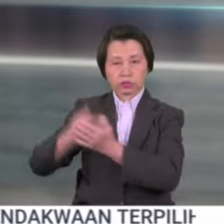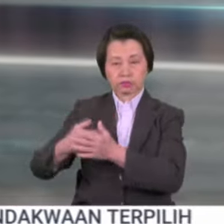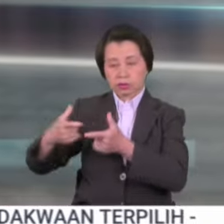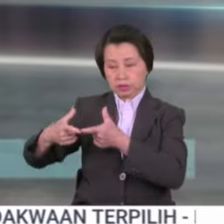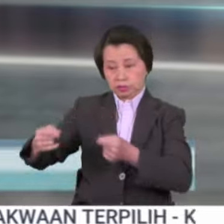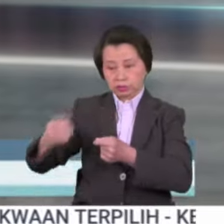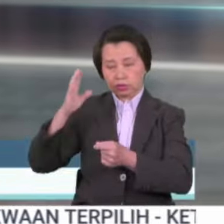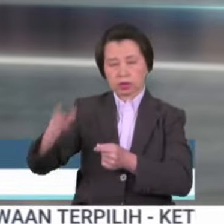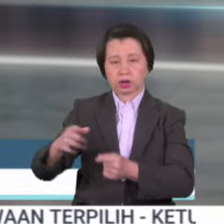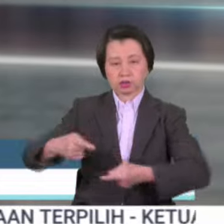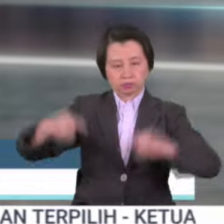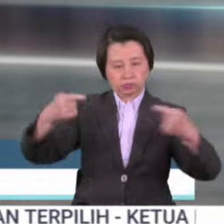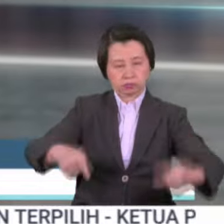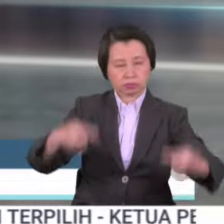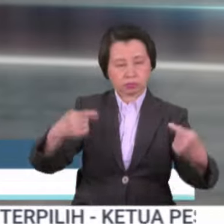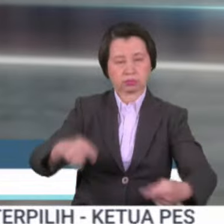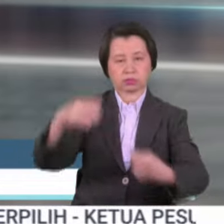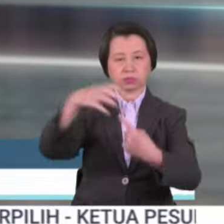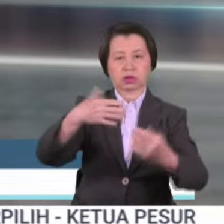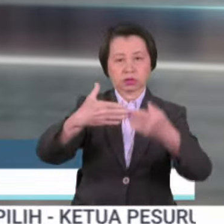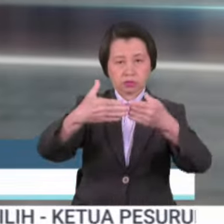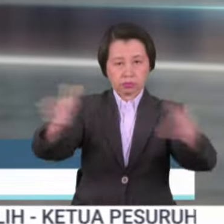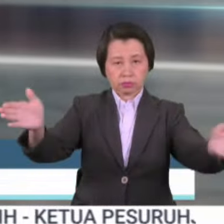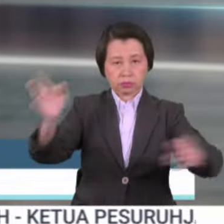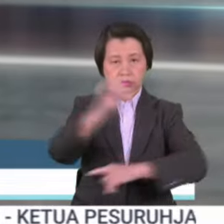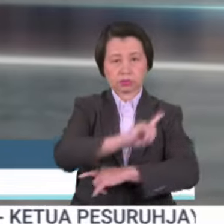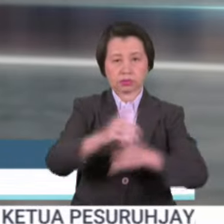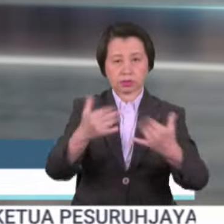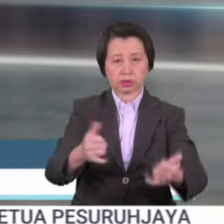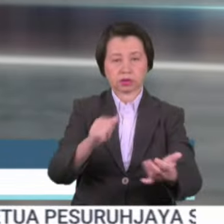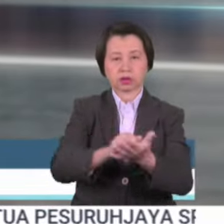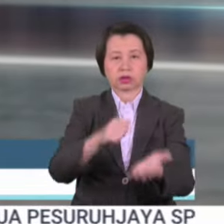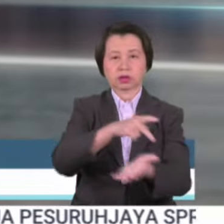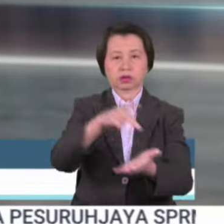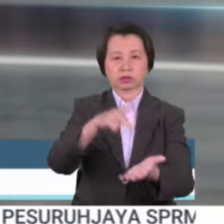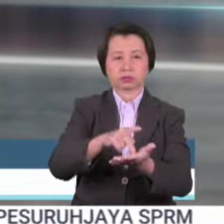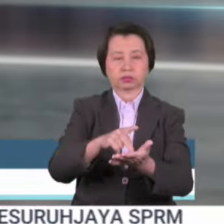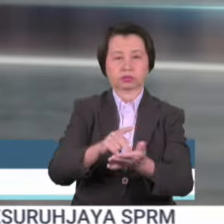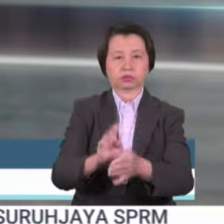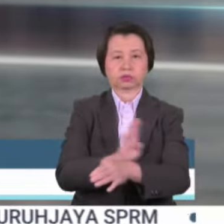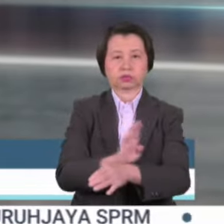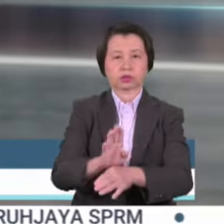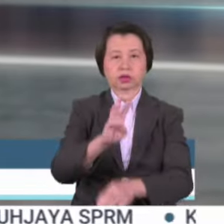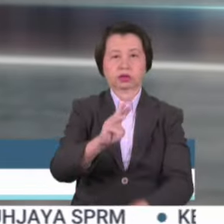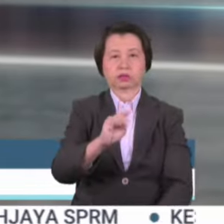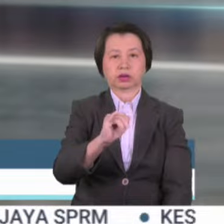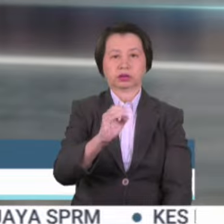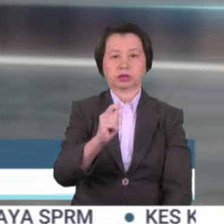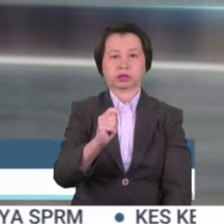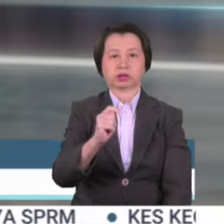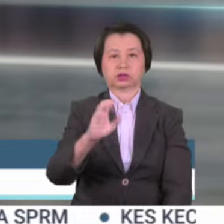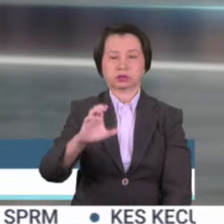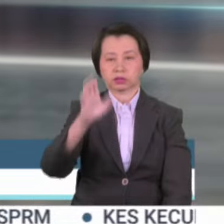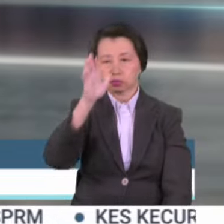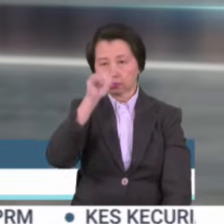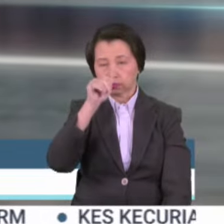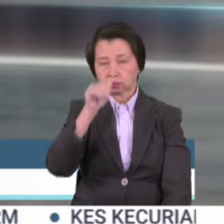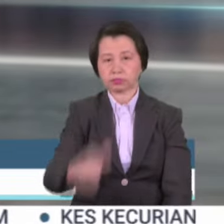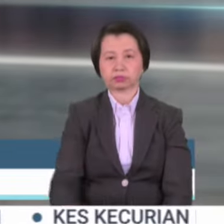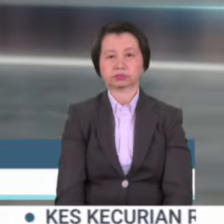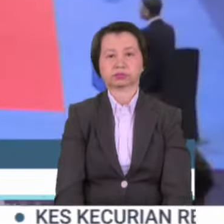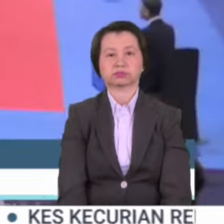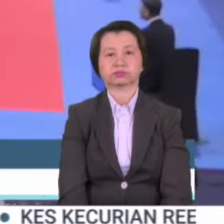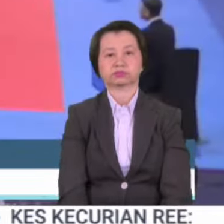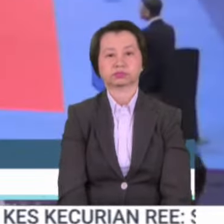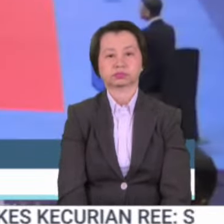Jepun akan bersaing pada kejohanan yang membuka tirainya hari ini di Pusat Perdagangan Antarabangsa Melaka, MITC Air Keruh.